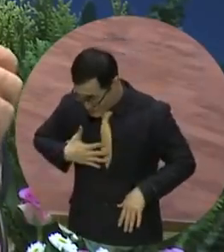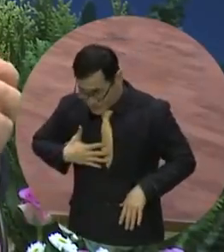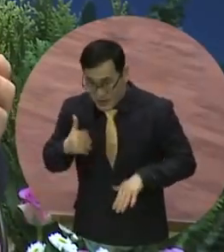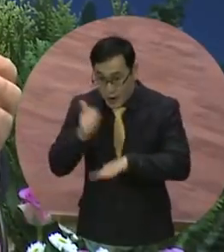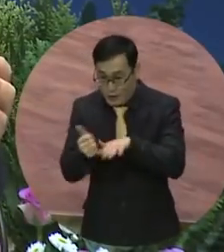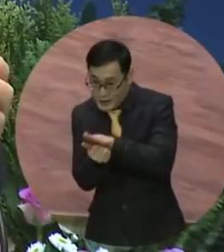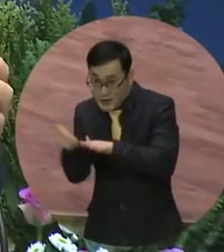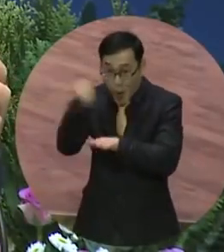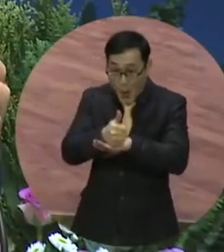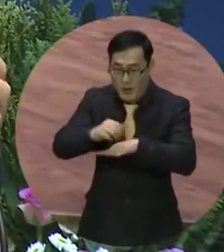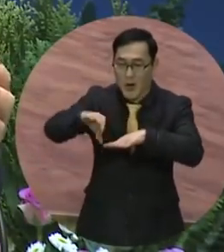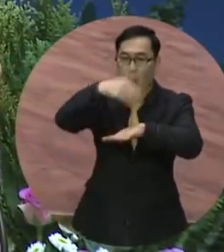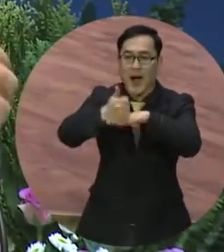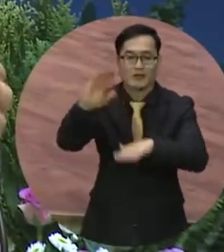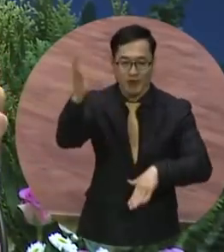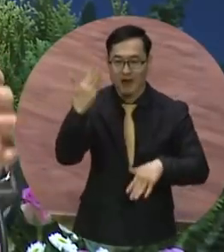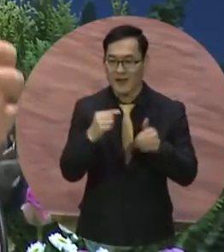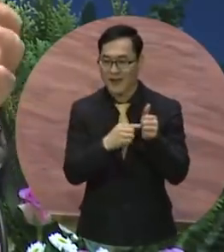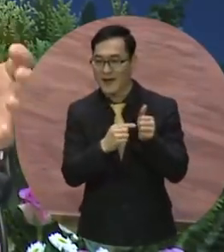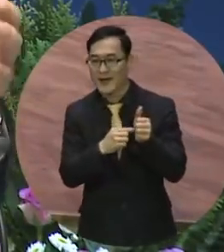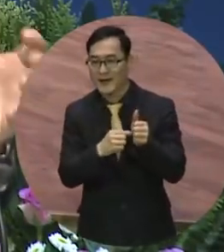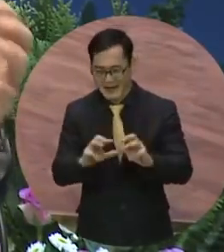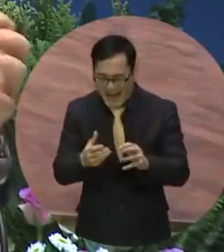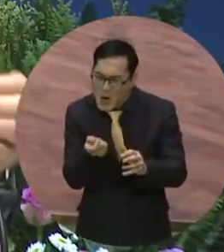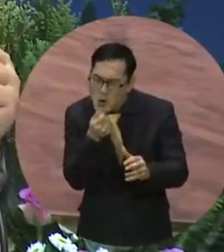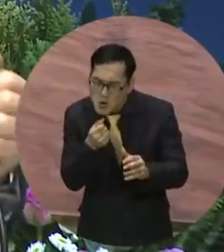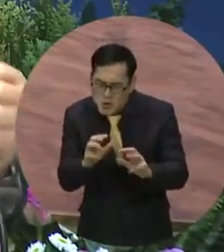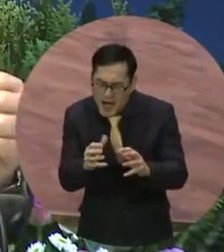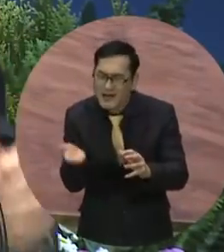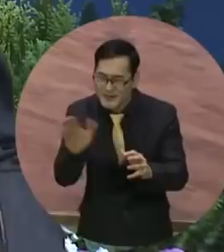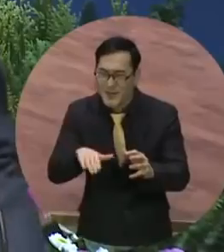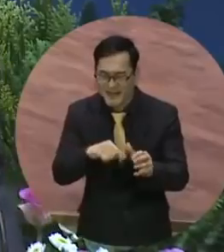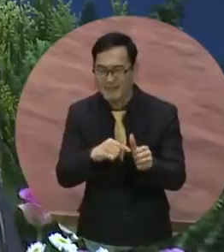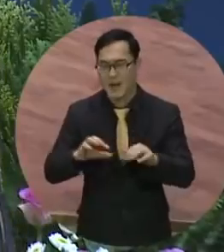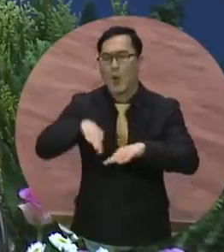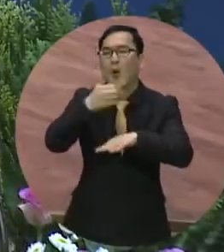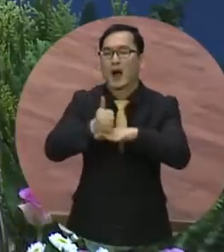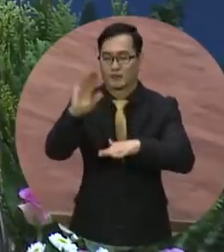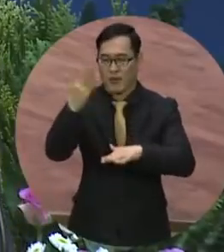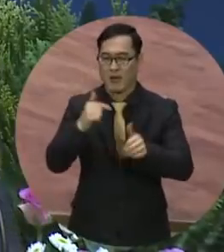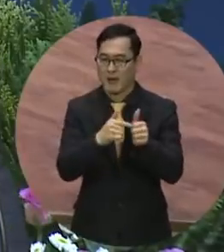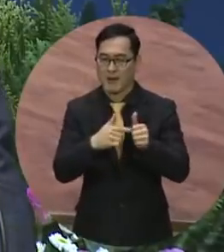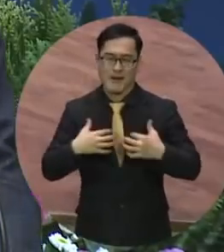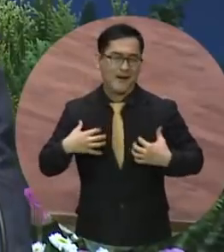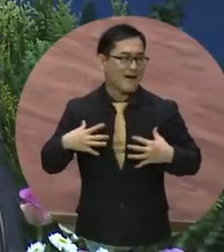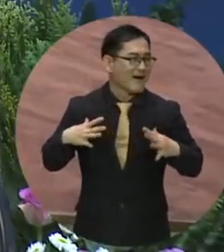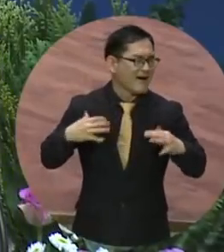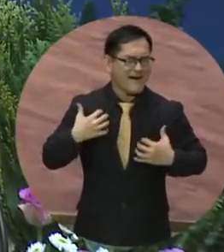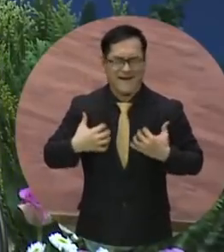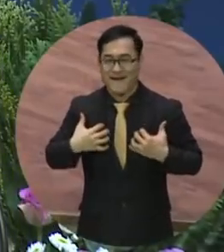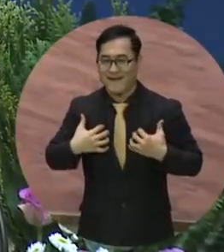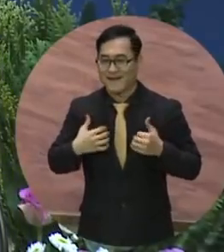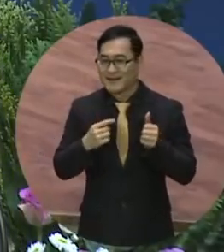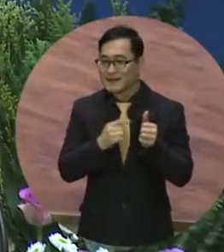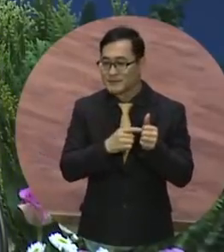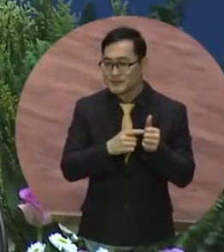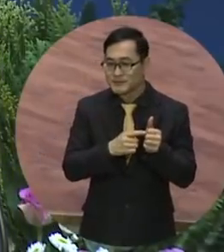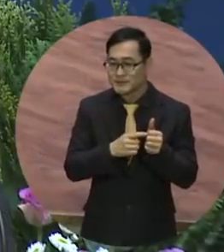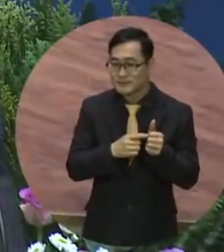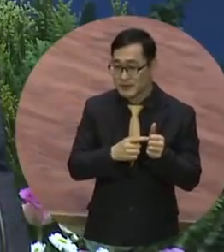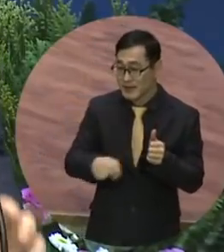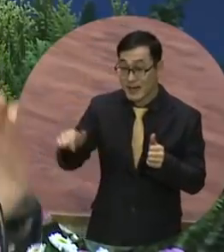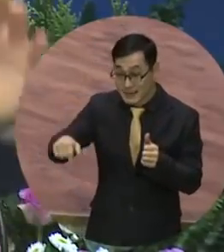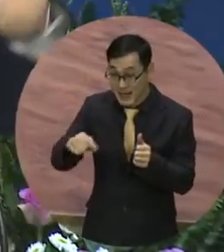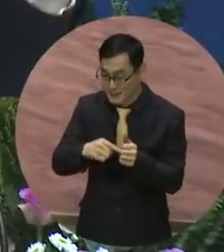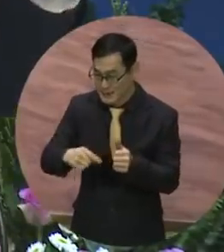성공을 해도 왕이 됐단 말이에요. 뭐 조그만 나라지만 프리기아 왕이 됐단 말이에요. 이야! 그래서 이 사람이 수도